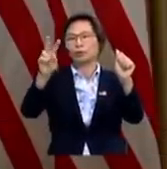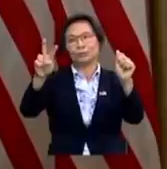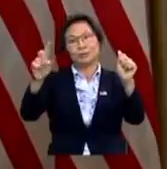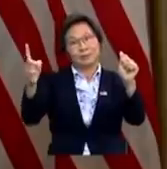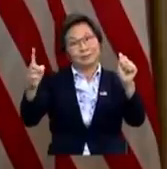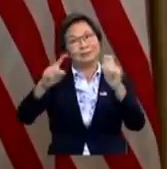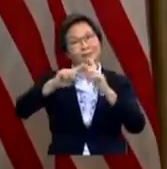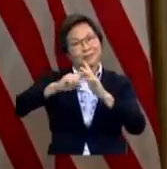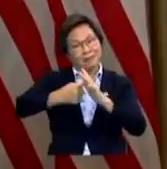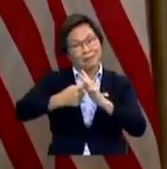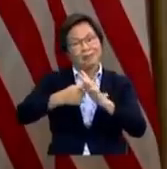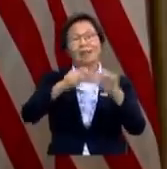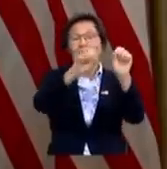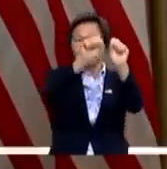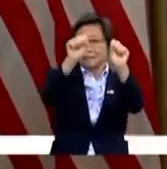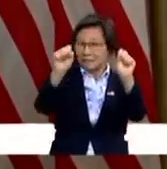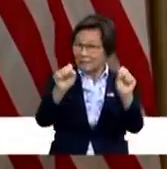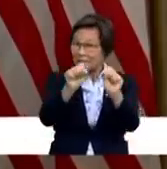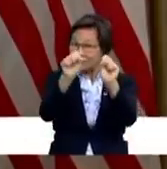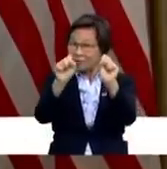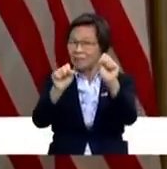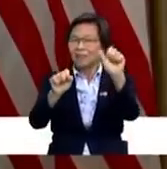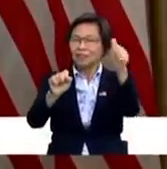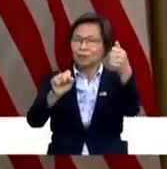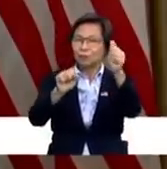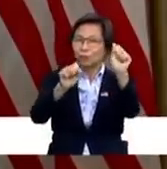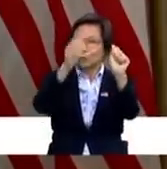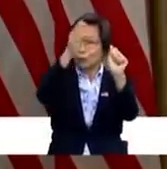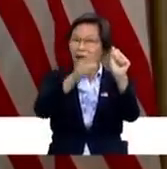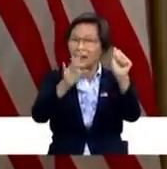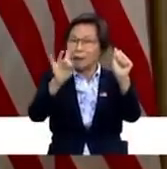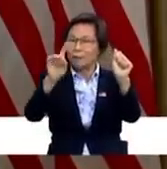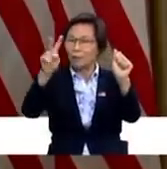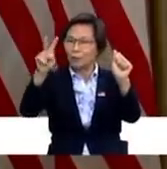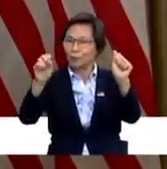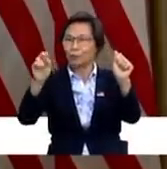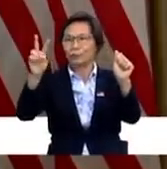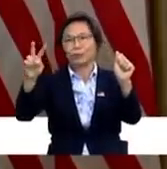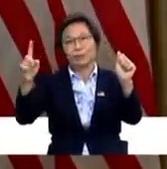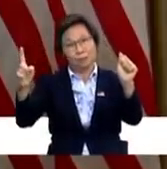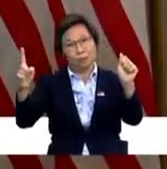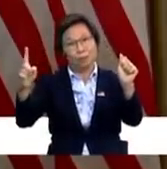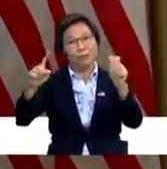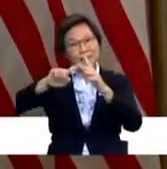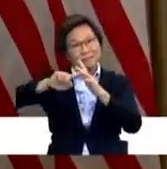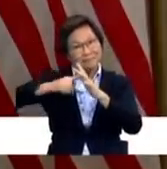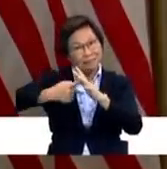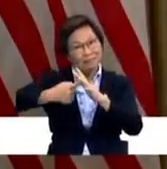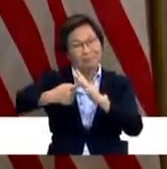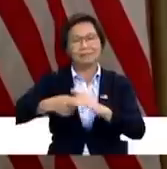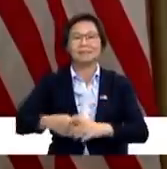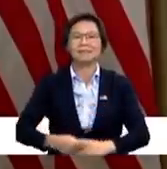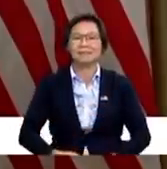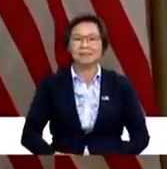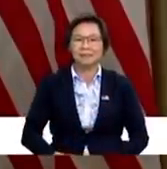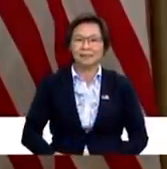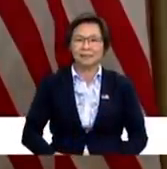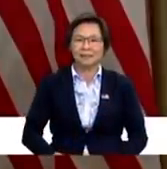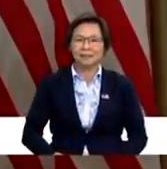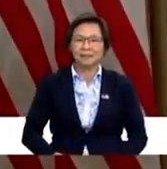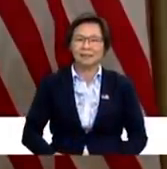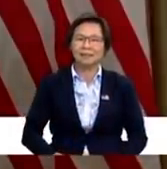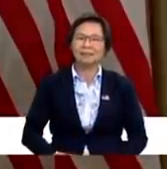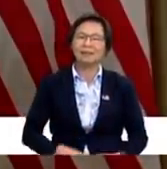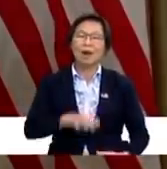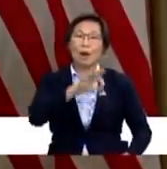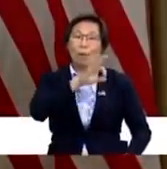2021 Selasa 10 ogos 2021 hai precision bagi